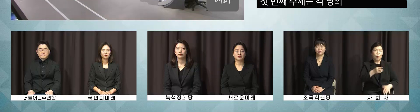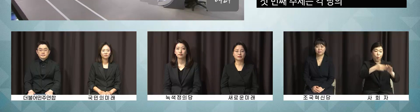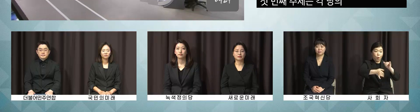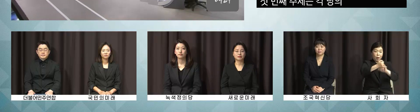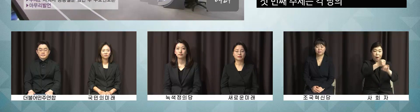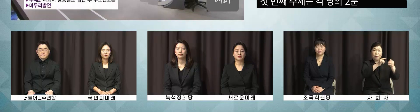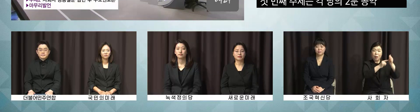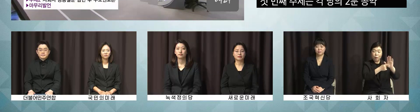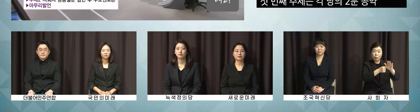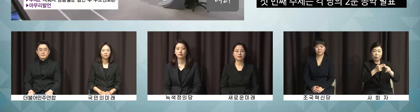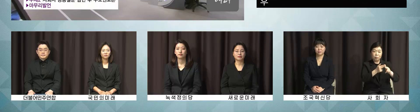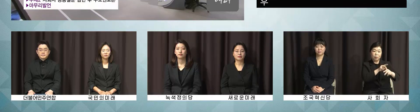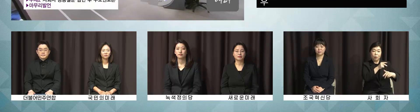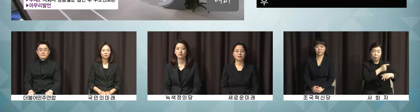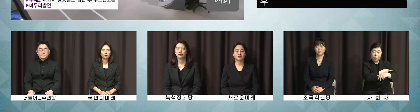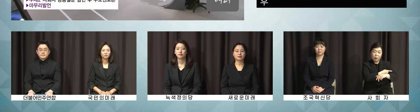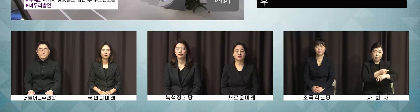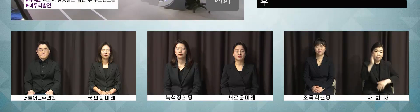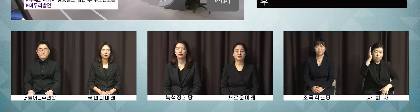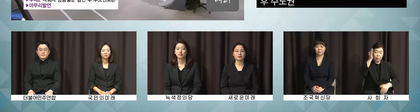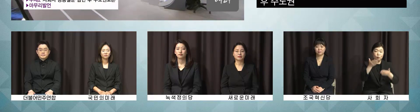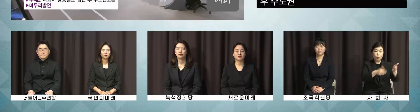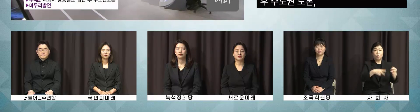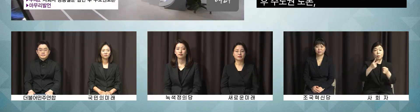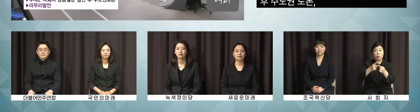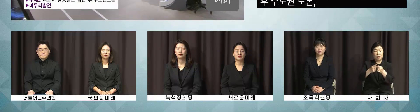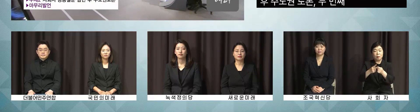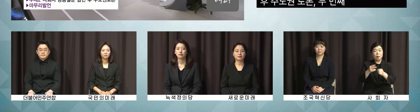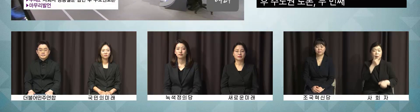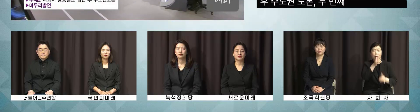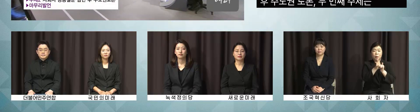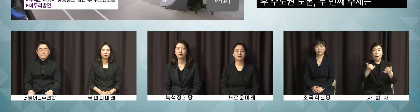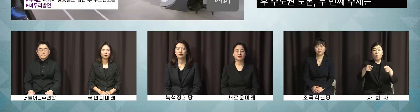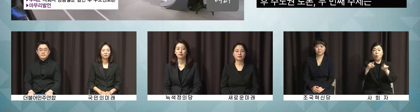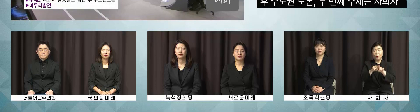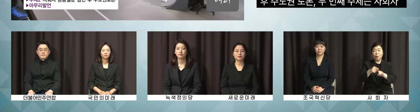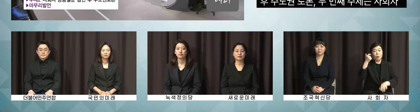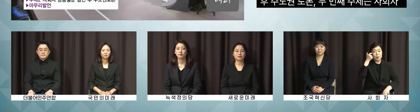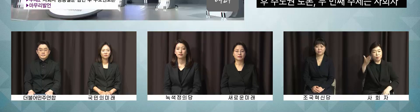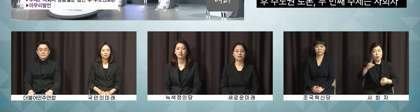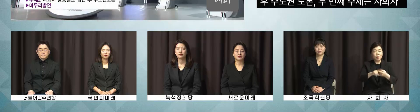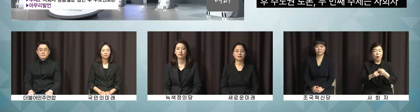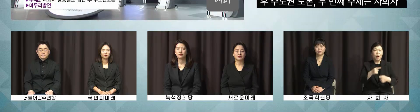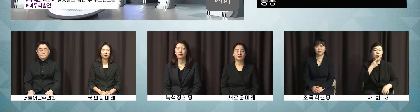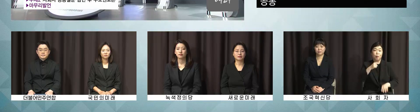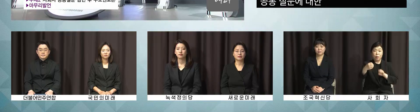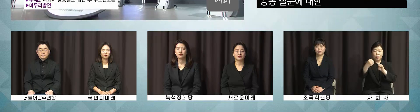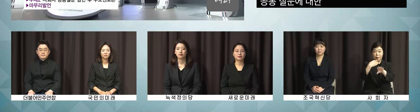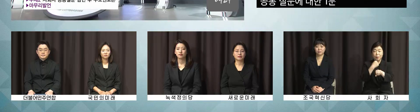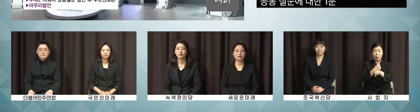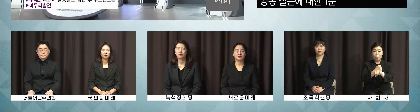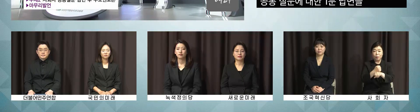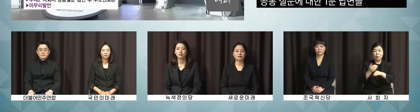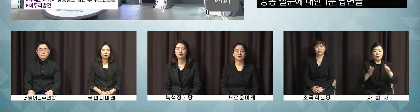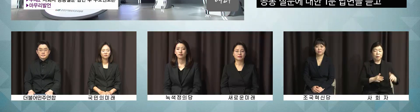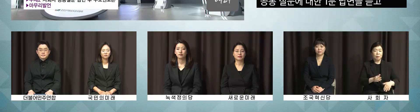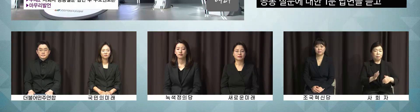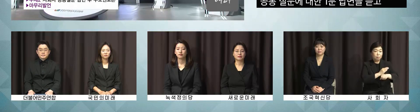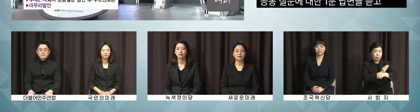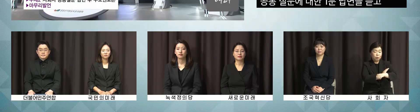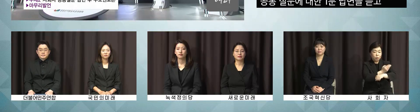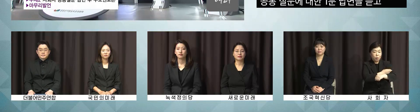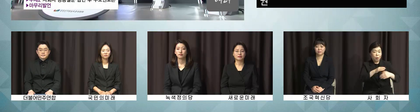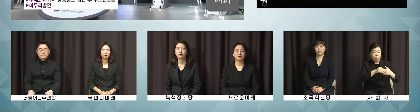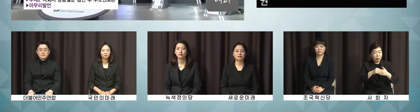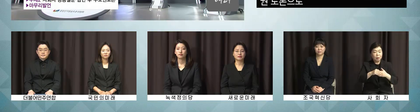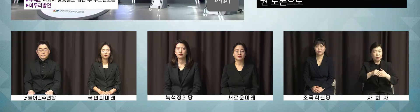후 주도권 토론, 두 번째 주제는 사회자 공통 질문에 대한 1분 답변을 듣고 주도권